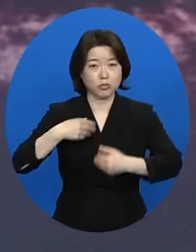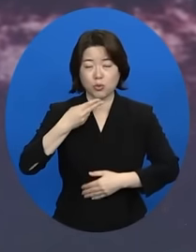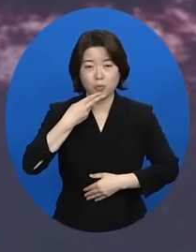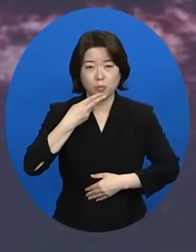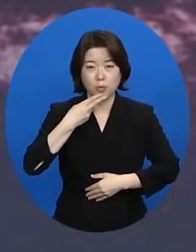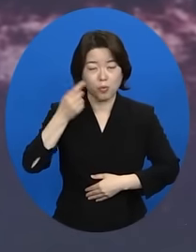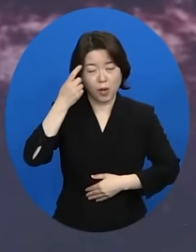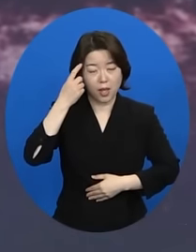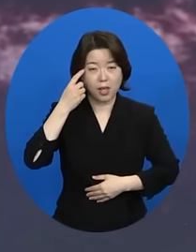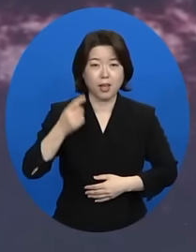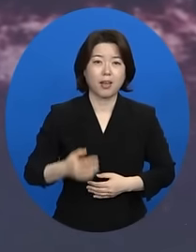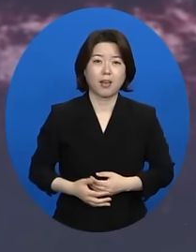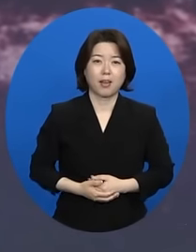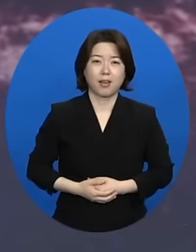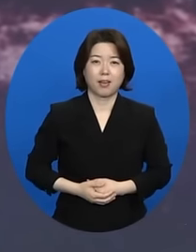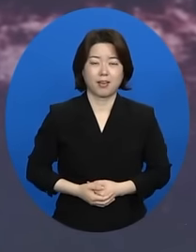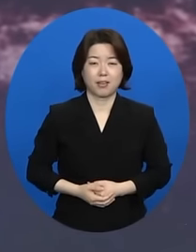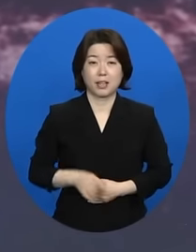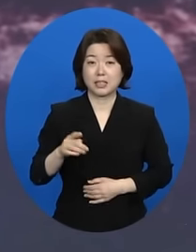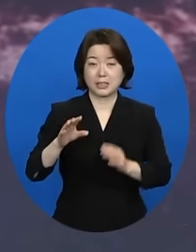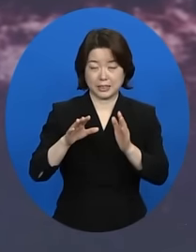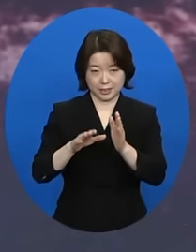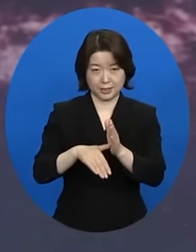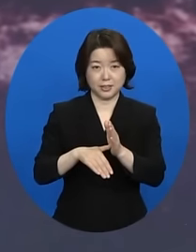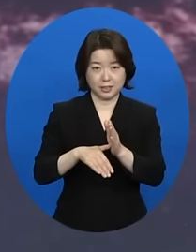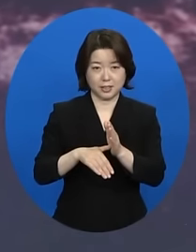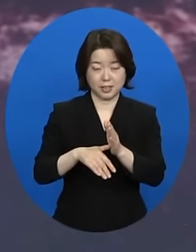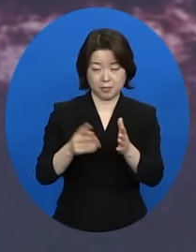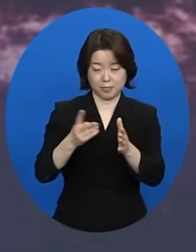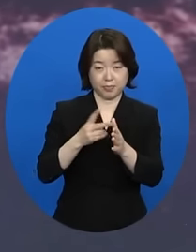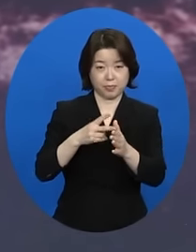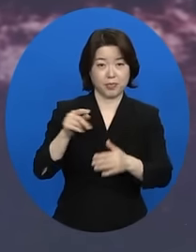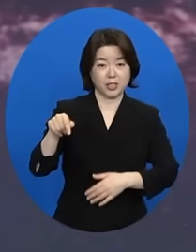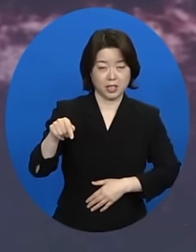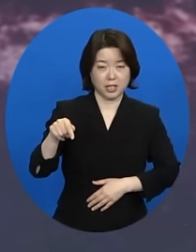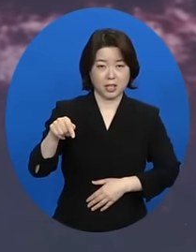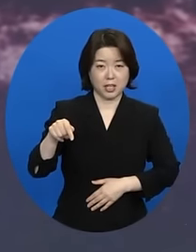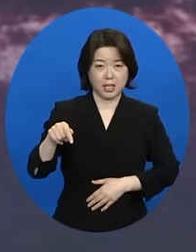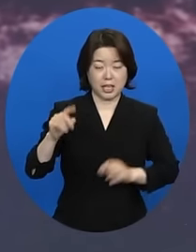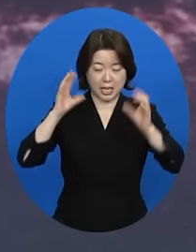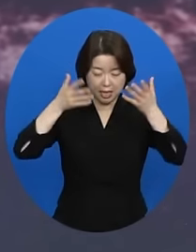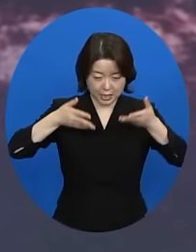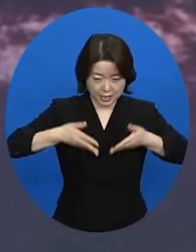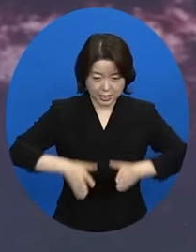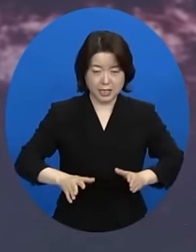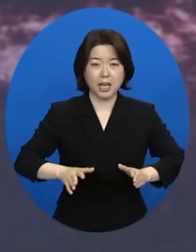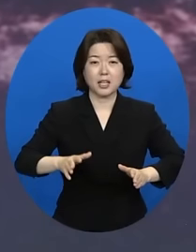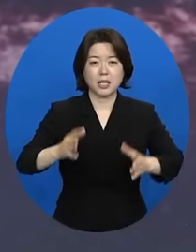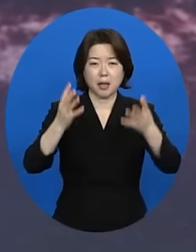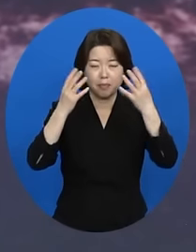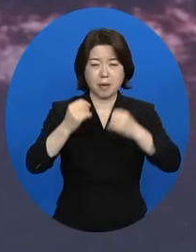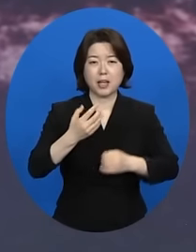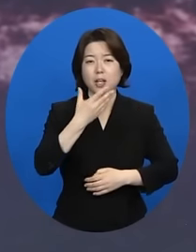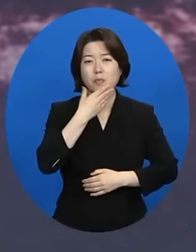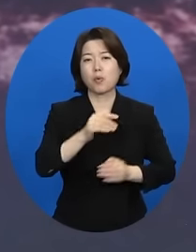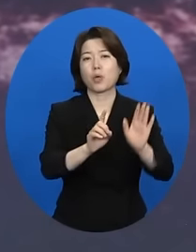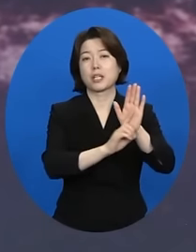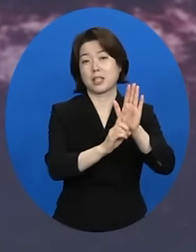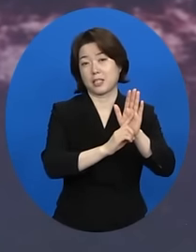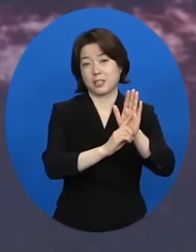거야? 그 당시만 해도 자녀가 다산이 복의 상징이었죠.